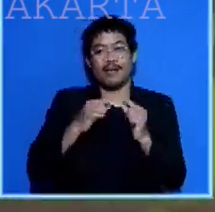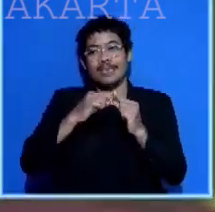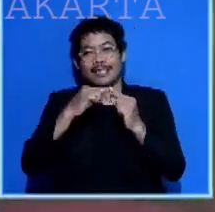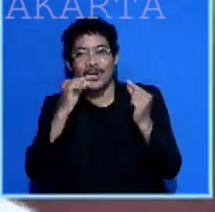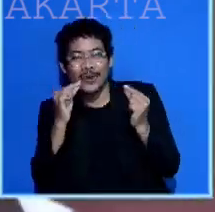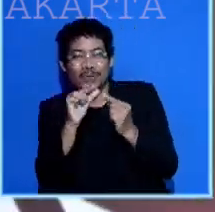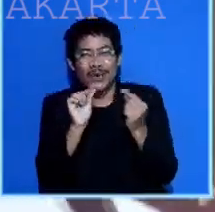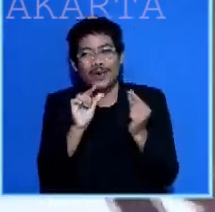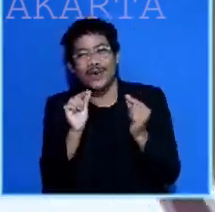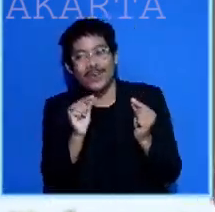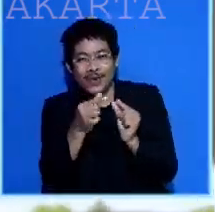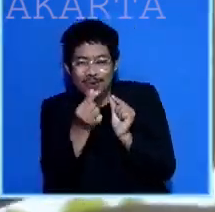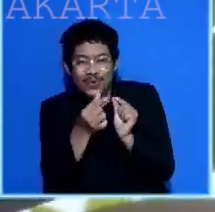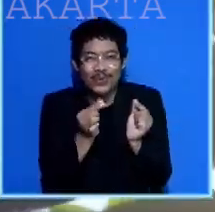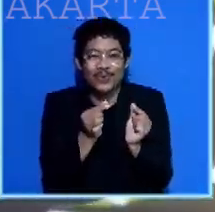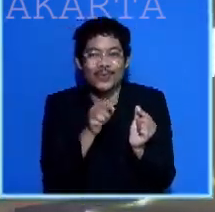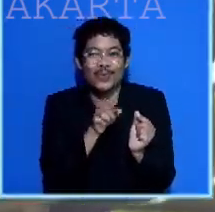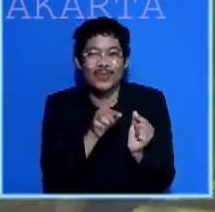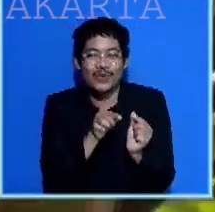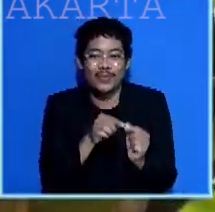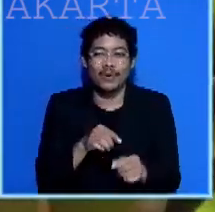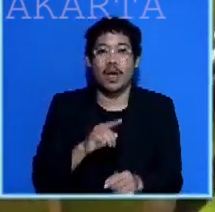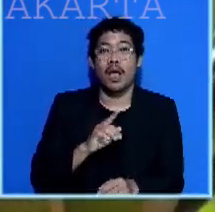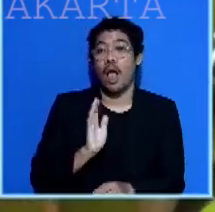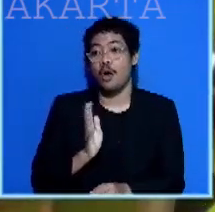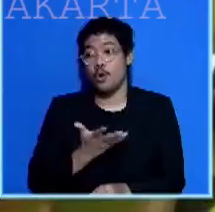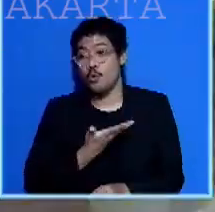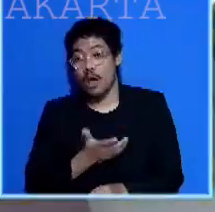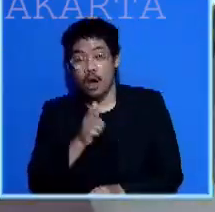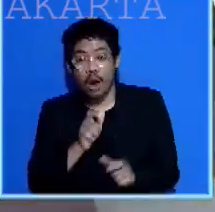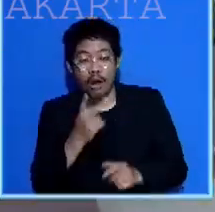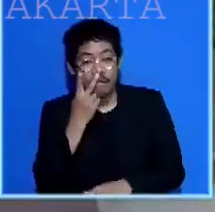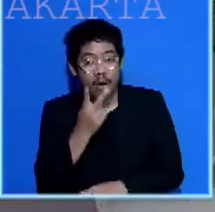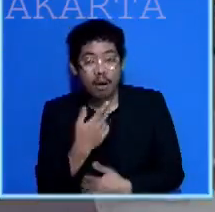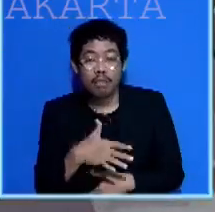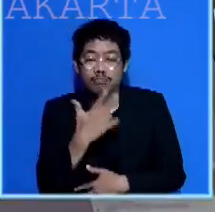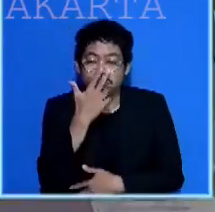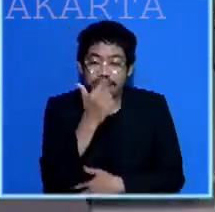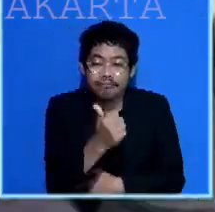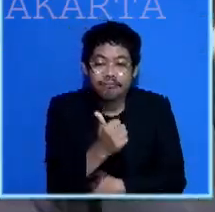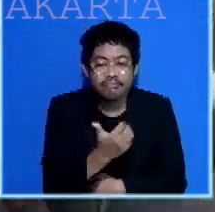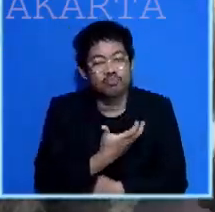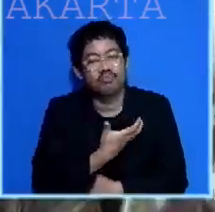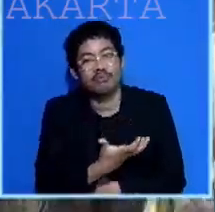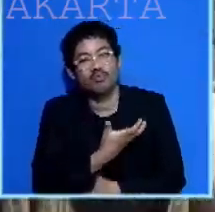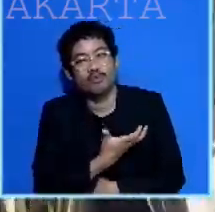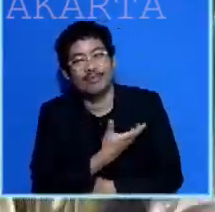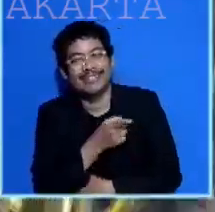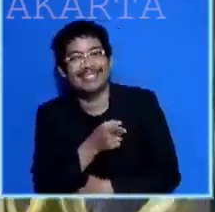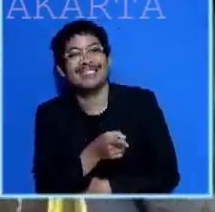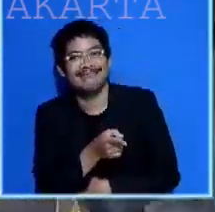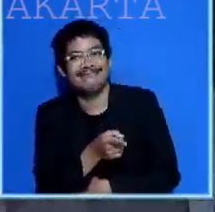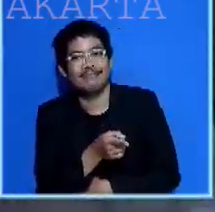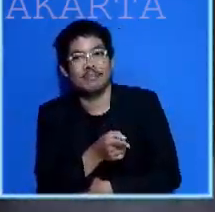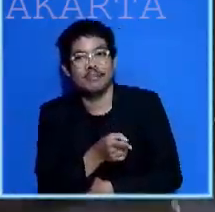Inggih bab menika ingkang damel para tresna Plumeria sami remen. Keporo kathah buru taneman menika